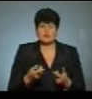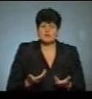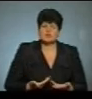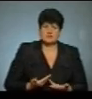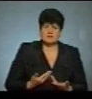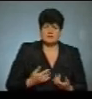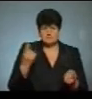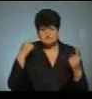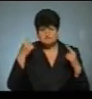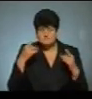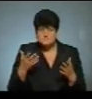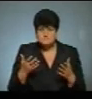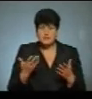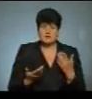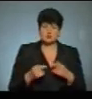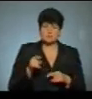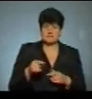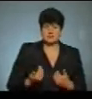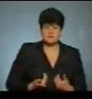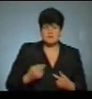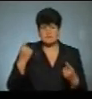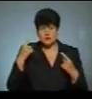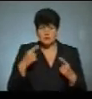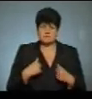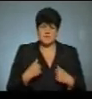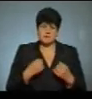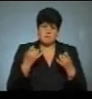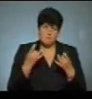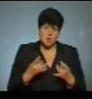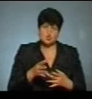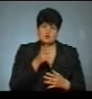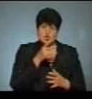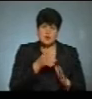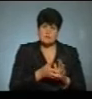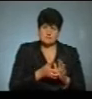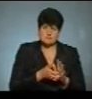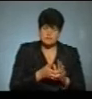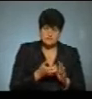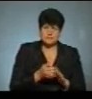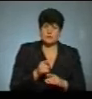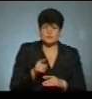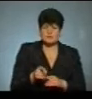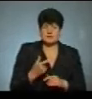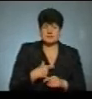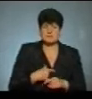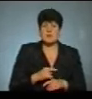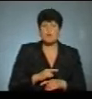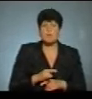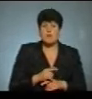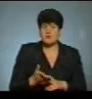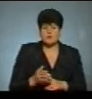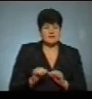в ілюзіях. Якщо ви жили в ілюзіях і казали, що мені просто часу бракує, то ви себе обманювали і